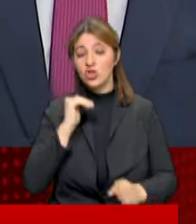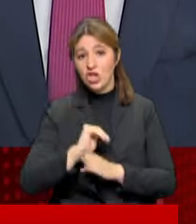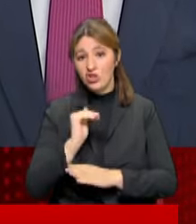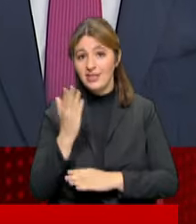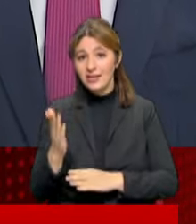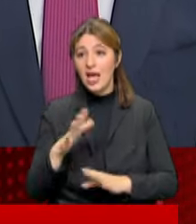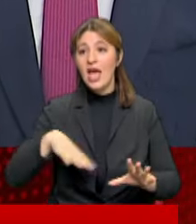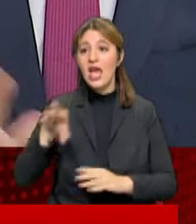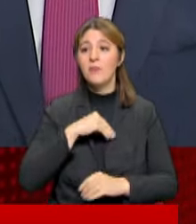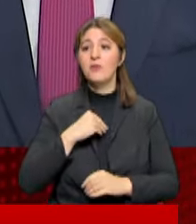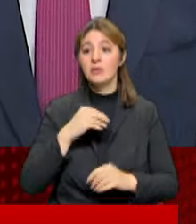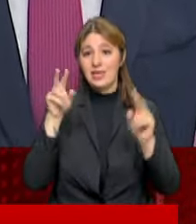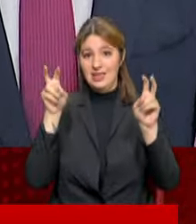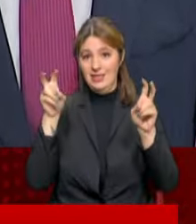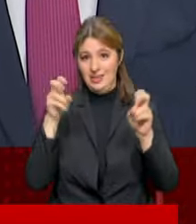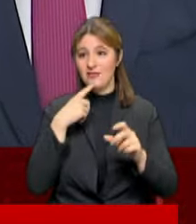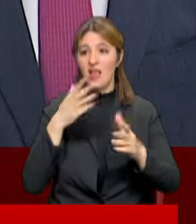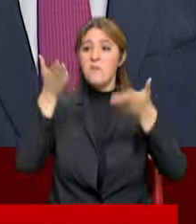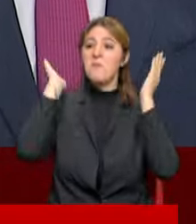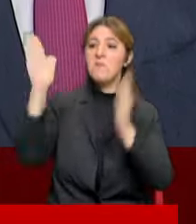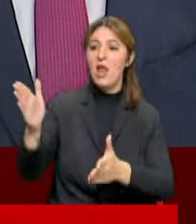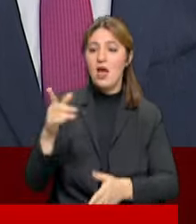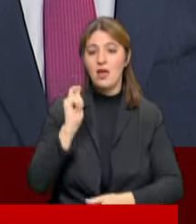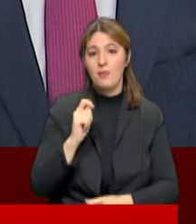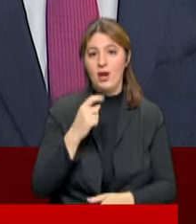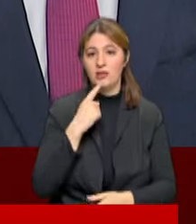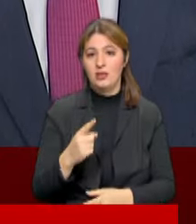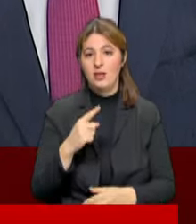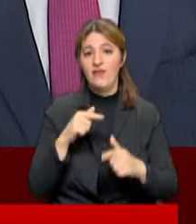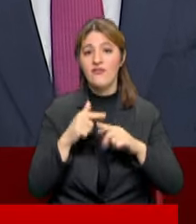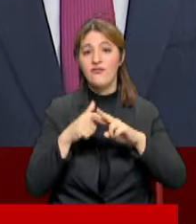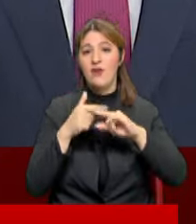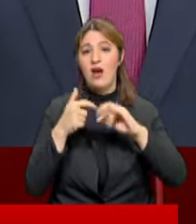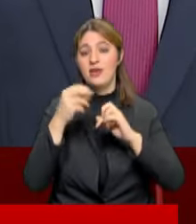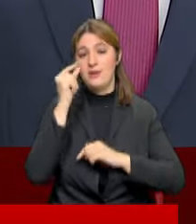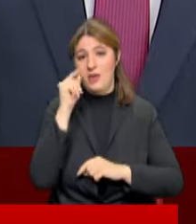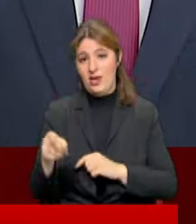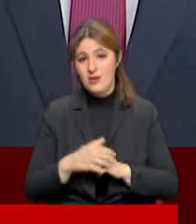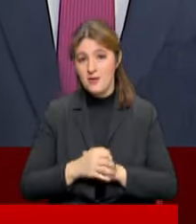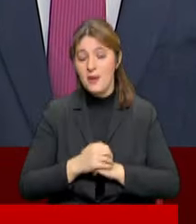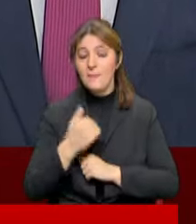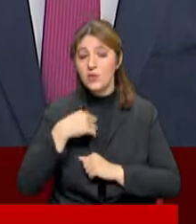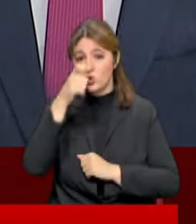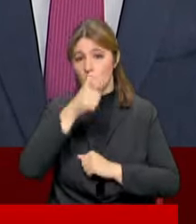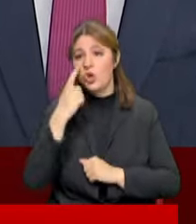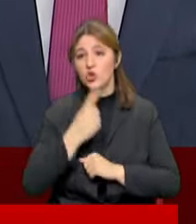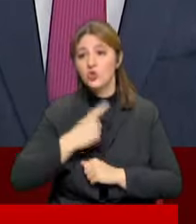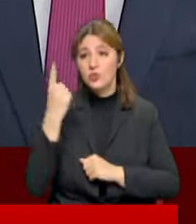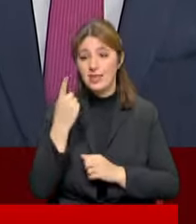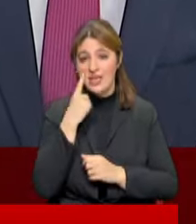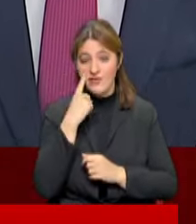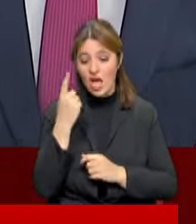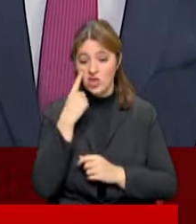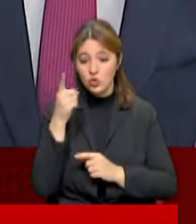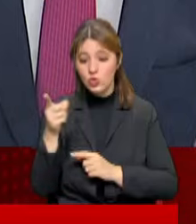olsaydı hepimize tırnak içinde der lanet okurdu der fal fatay Biz Türkiye Cumhuriyeti Devleti